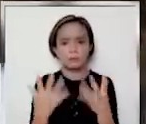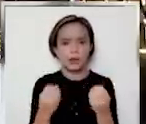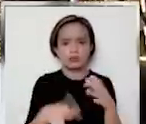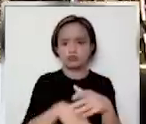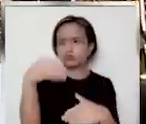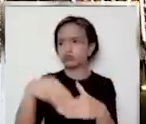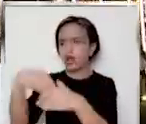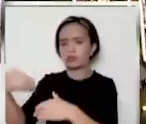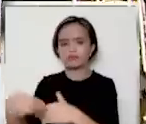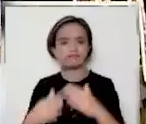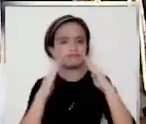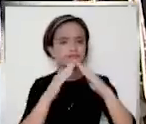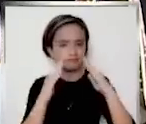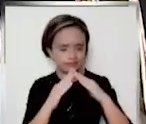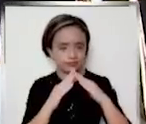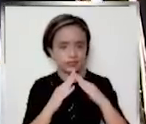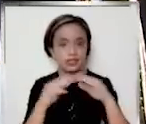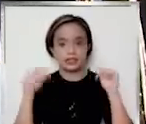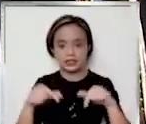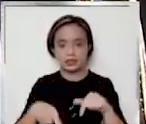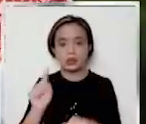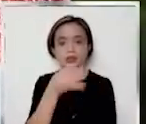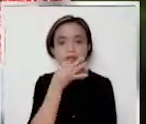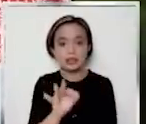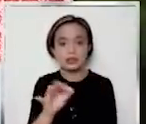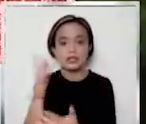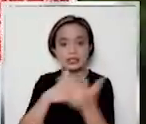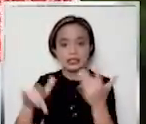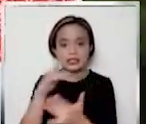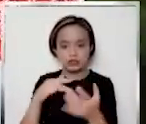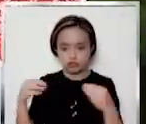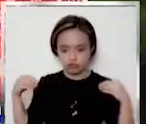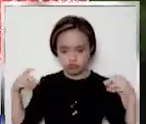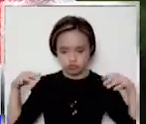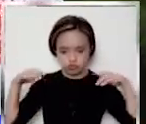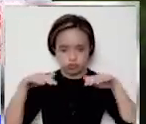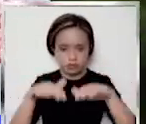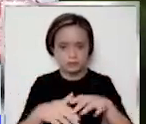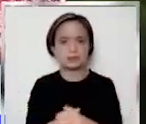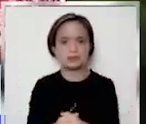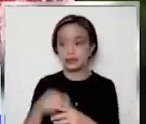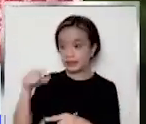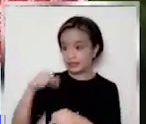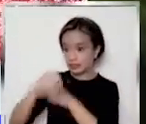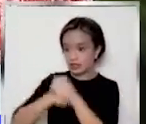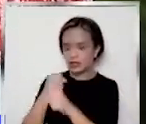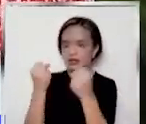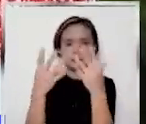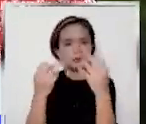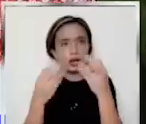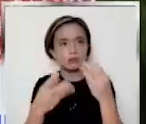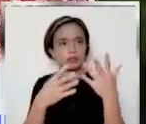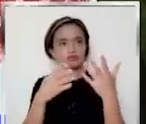tahanan at dito sa paboritong pasyalan ng bansa sila magtutungo. This year talagang all out na kami. Mas dumami mga decorations